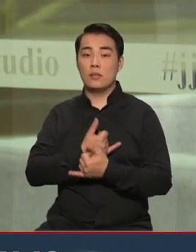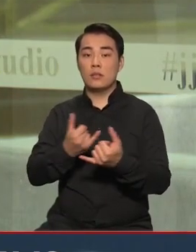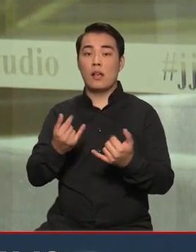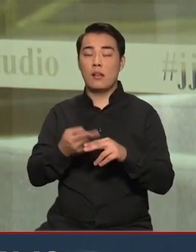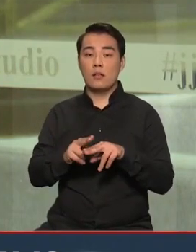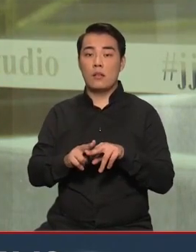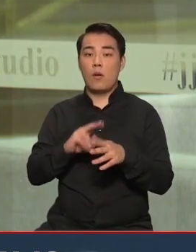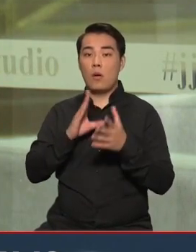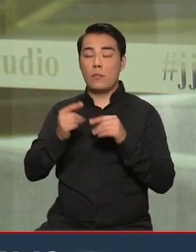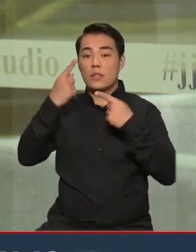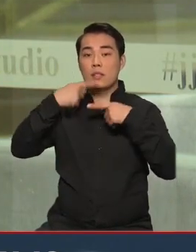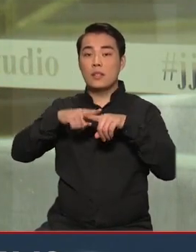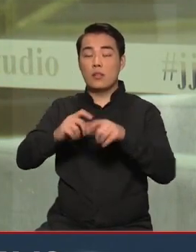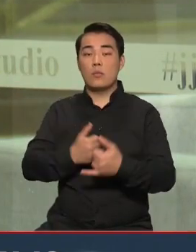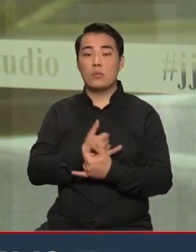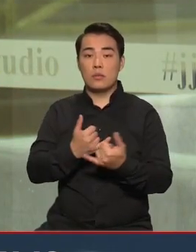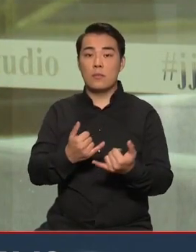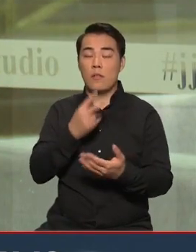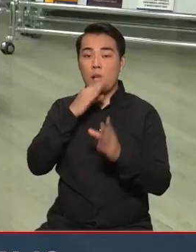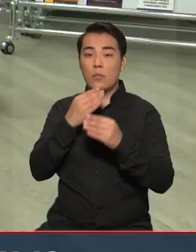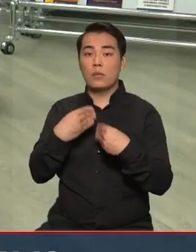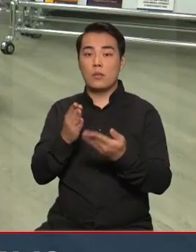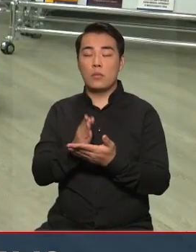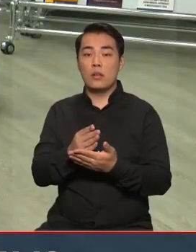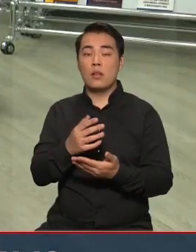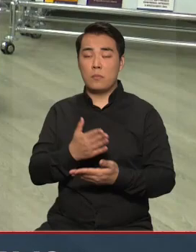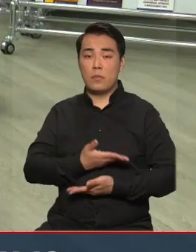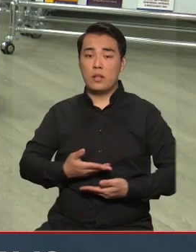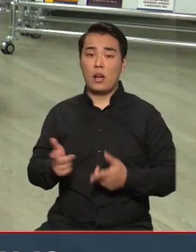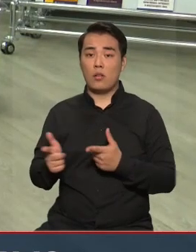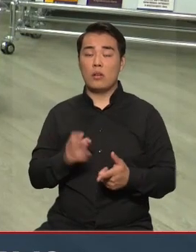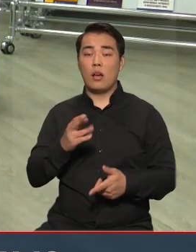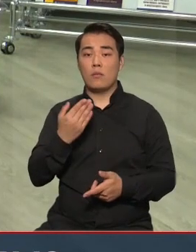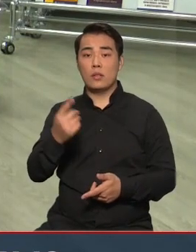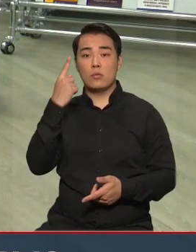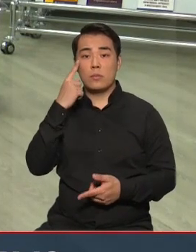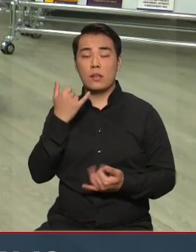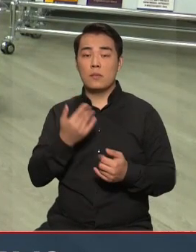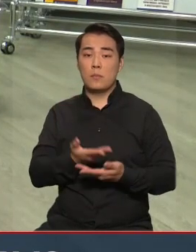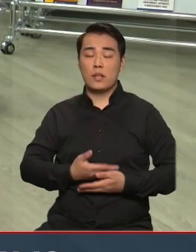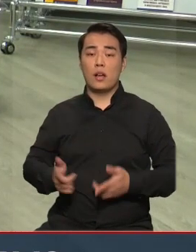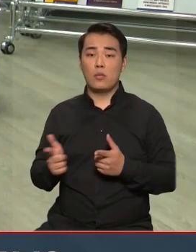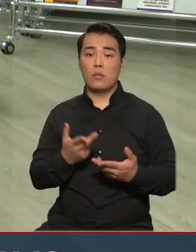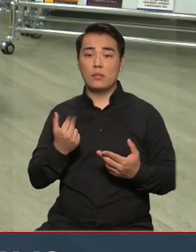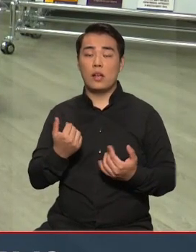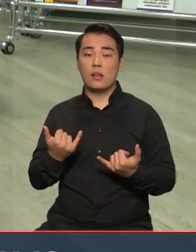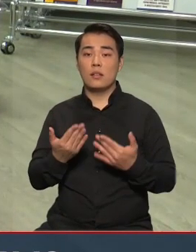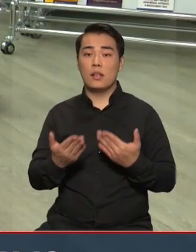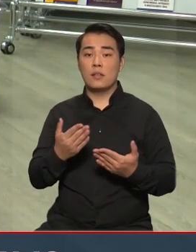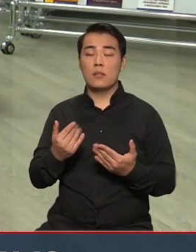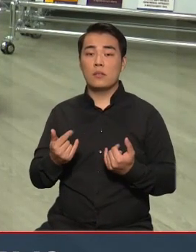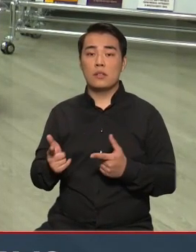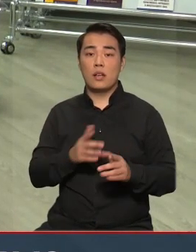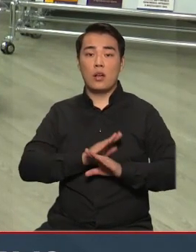оған техникалық условия дейді, доступ беріледі. Біз дайынбыз ба, қалай ойлайсыз оған? Біз дайынбыз енді оған енді. Ал мысалы, қалай дайын емес,